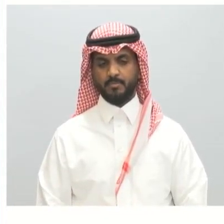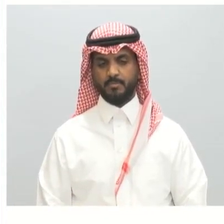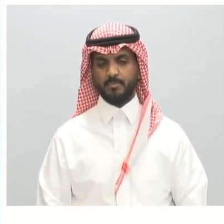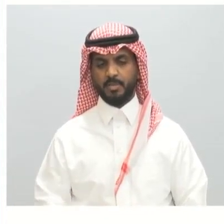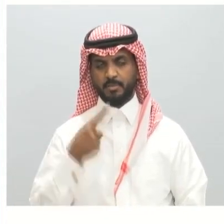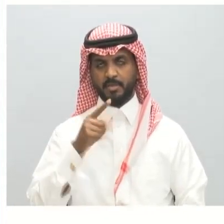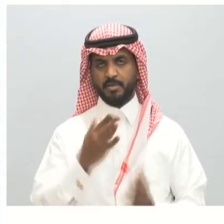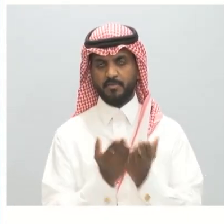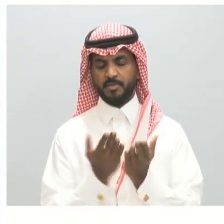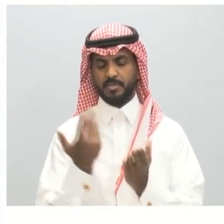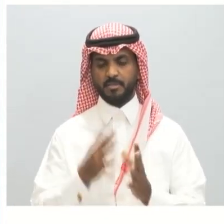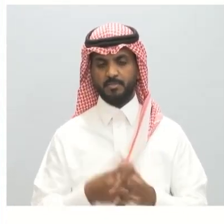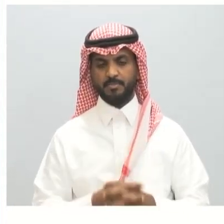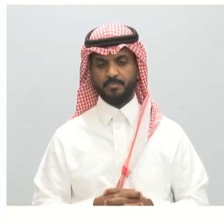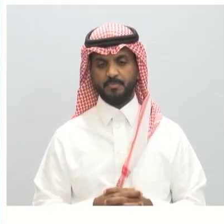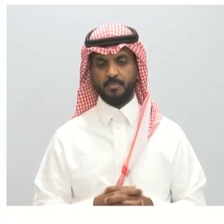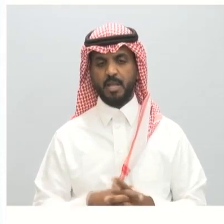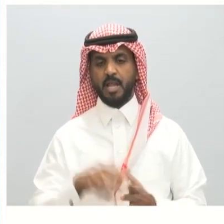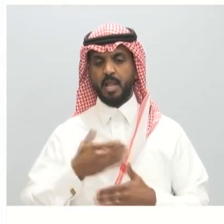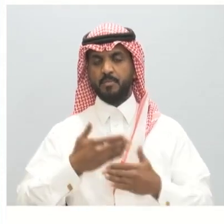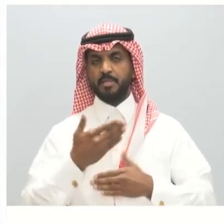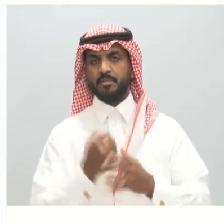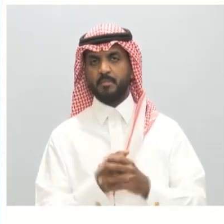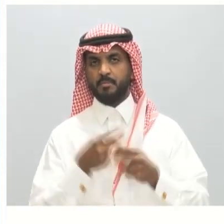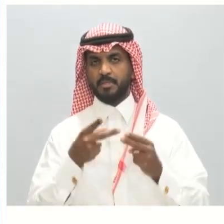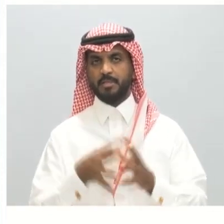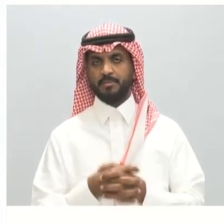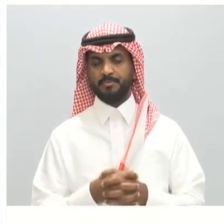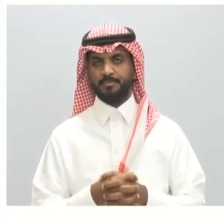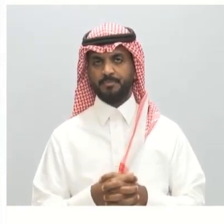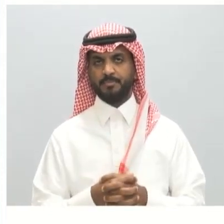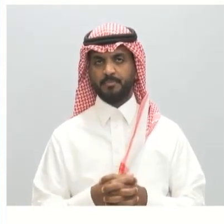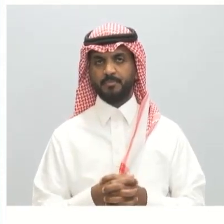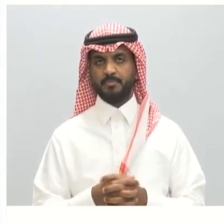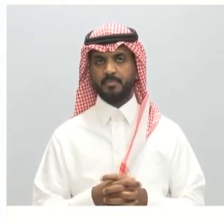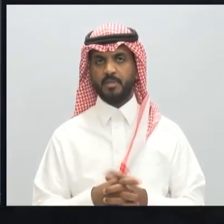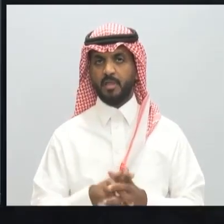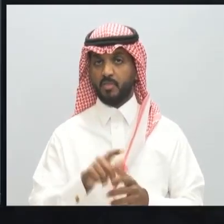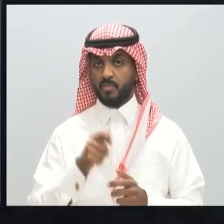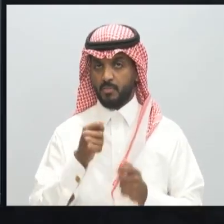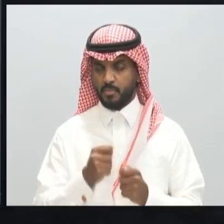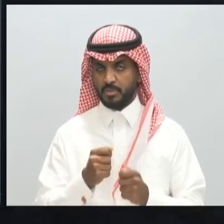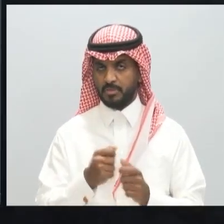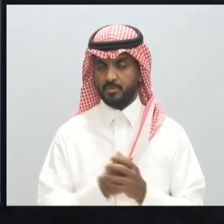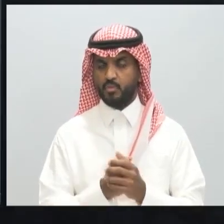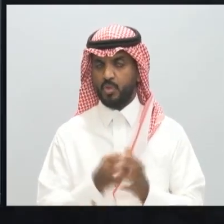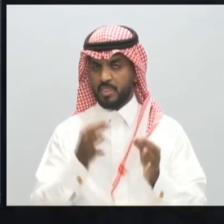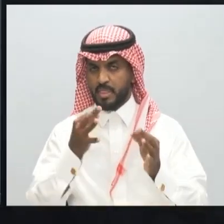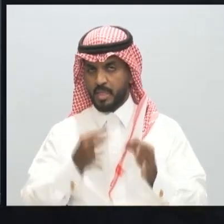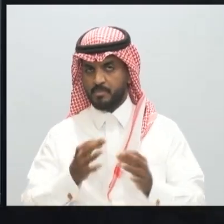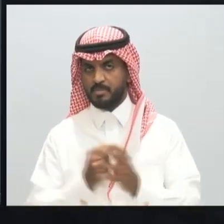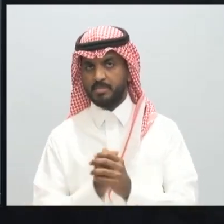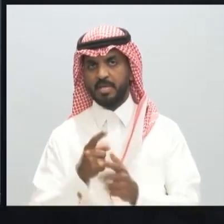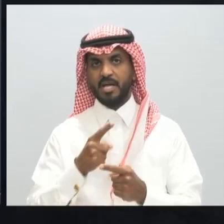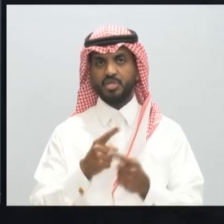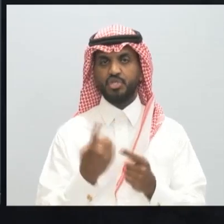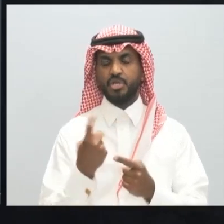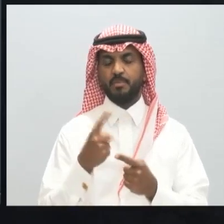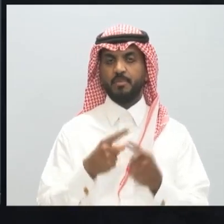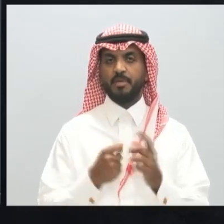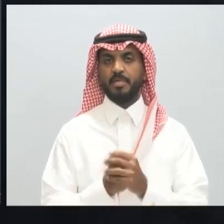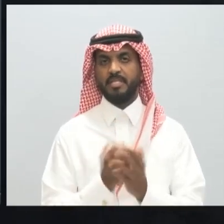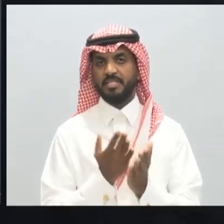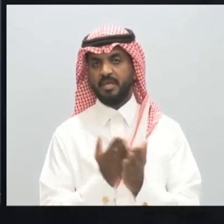الدرس السابق لبنت عندما بدات بعد ذلك نضبط سرعه القياده الى 10% ايضا نضبط سرعه